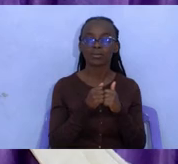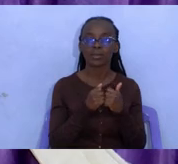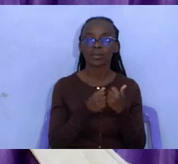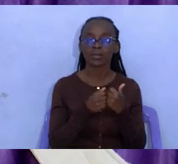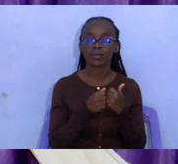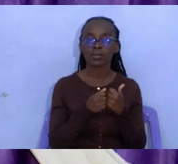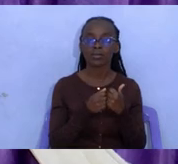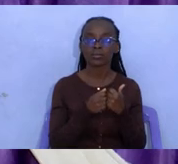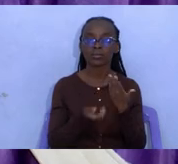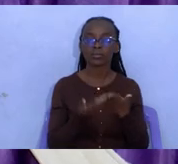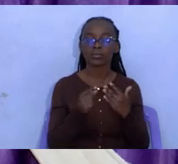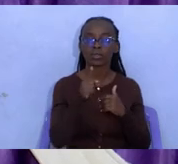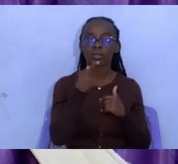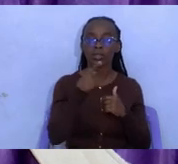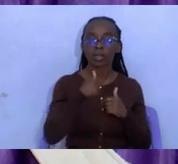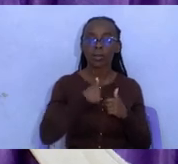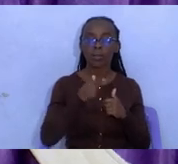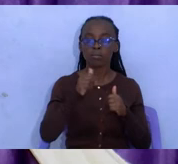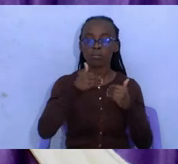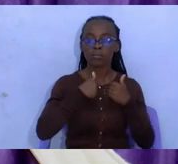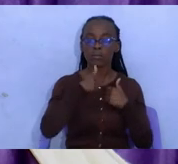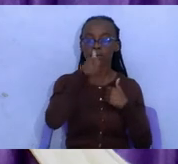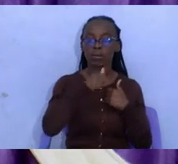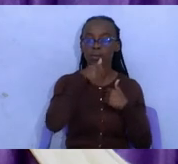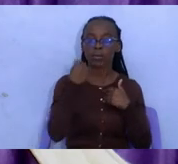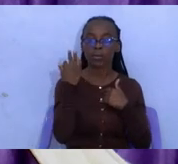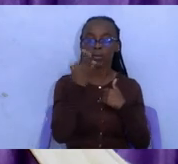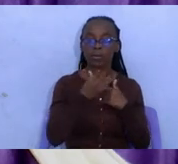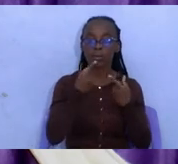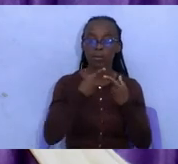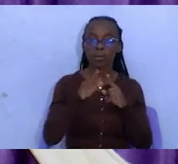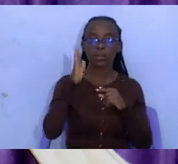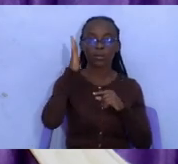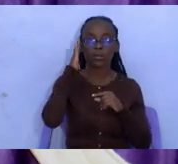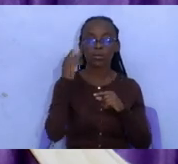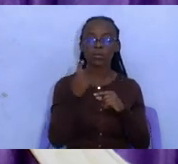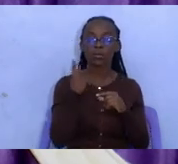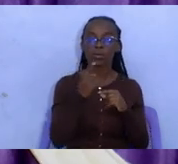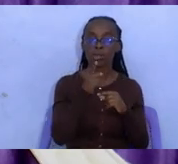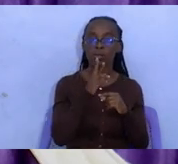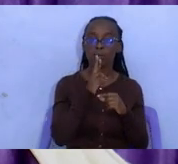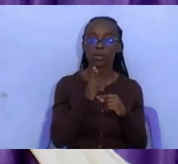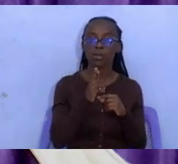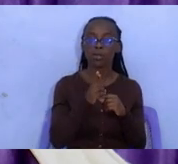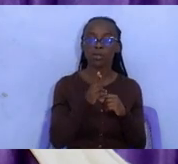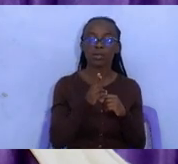na wao lakini have a sense of belonging. Kwenu ni wapi? Uliza jirani yako kwenu ni wapi?